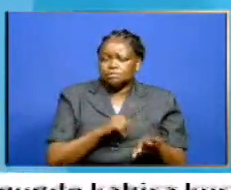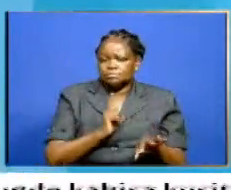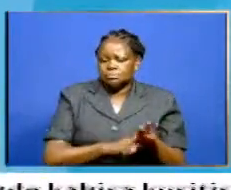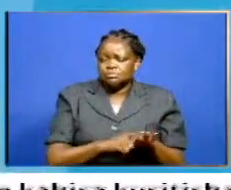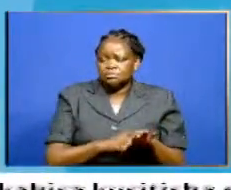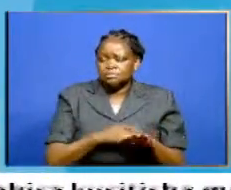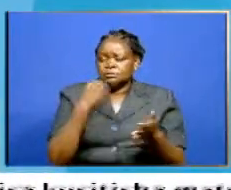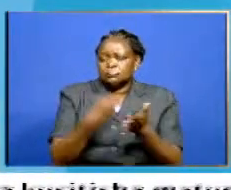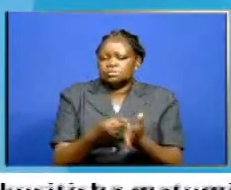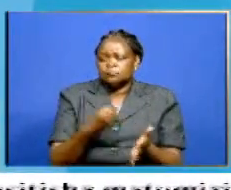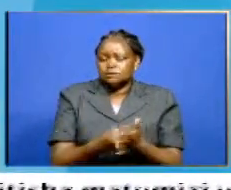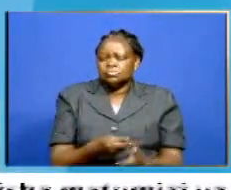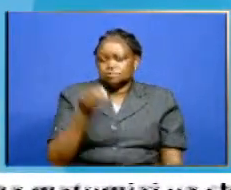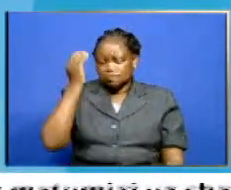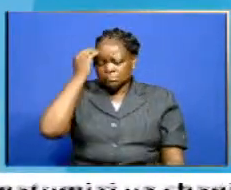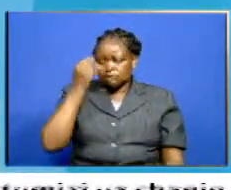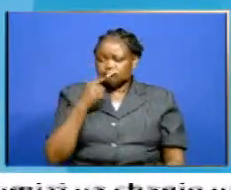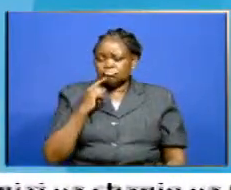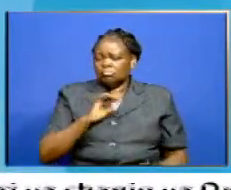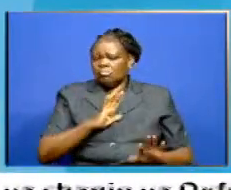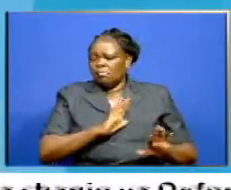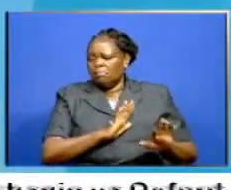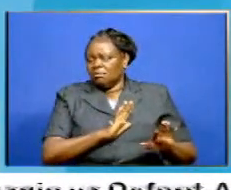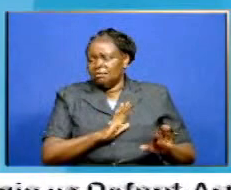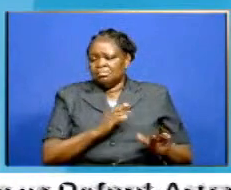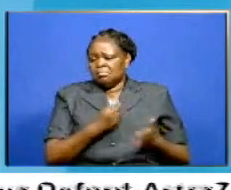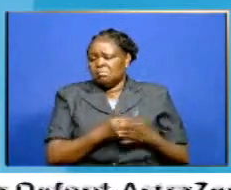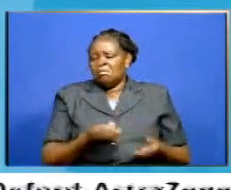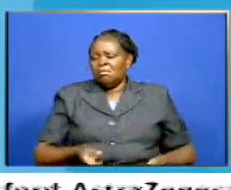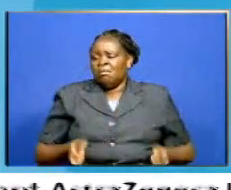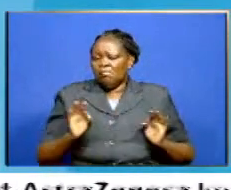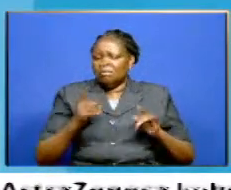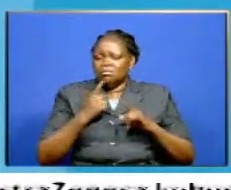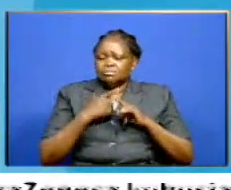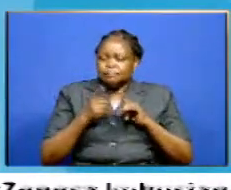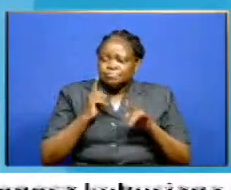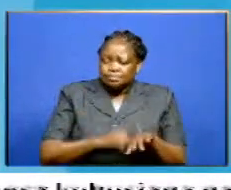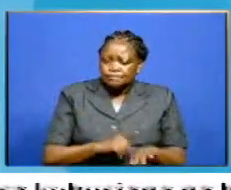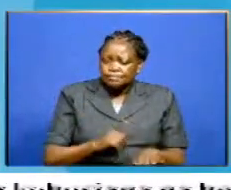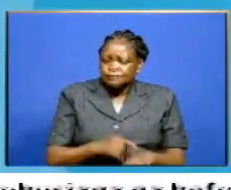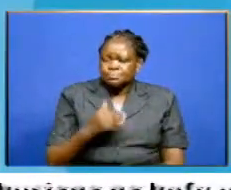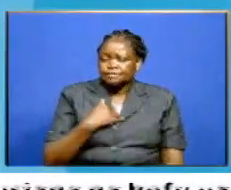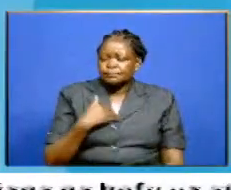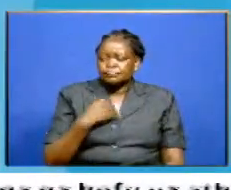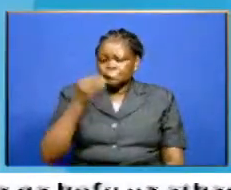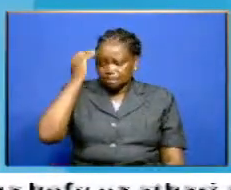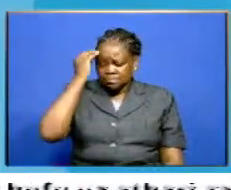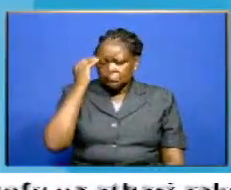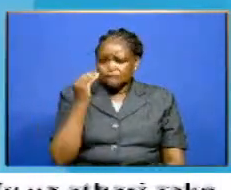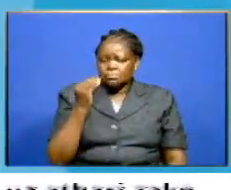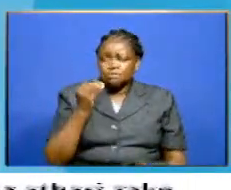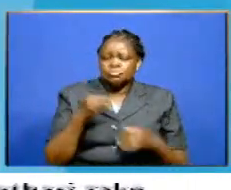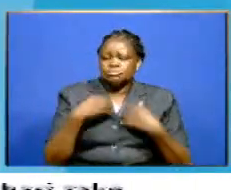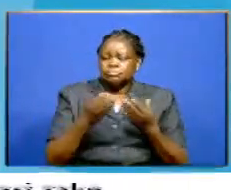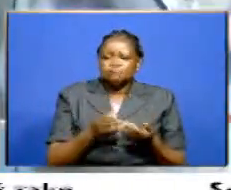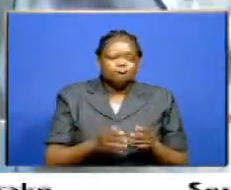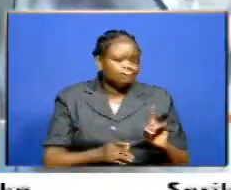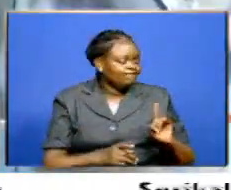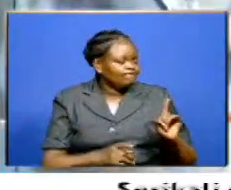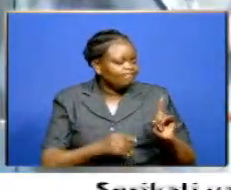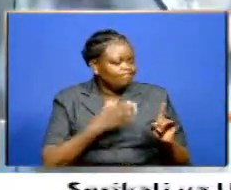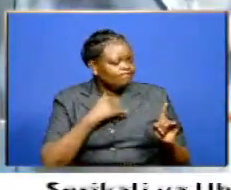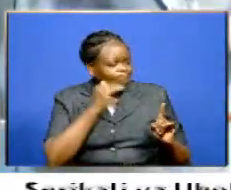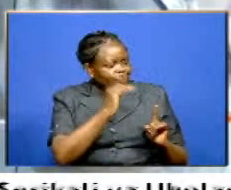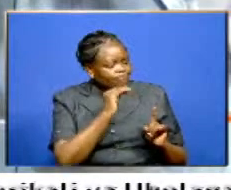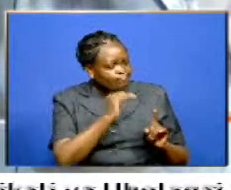ya pesa, wanafunzi wanaambiwa Kenya haina pesa. Ikifika ni mambo ya wanafunzi kupatiwa hela. Lakini Brian, nataka